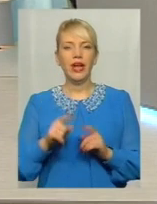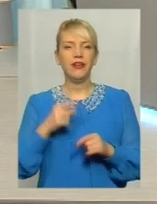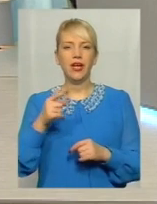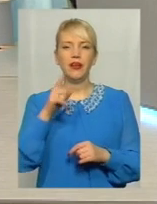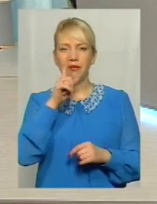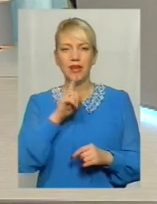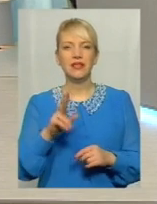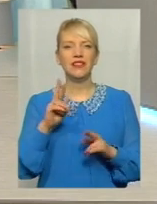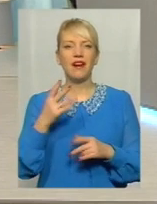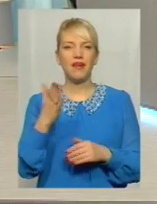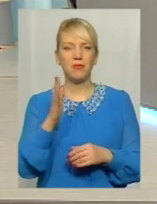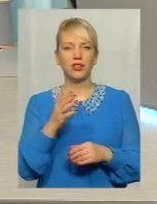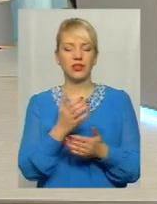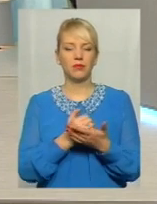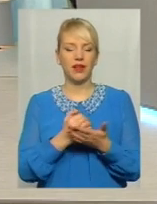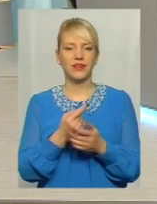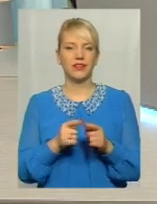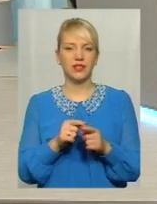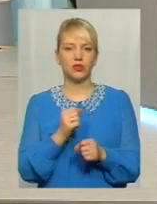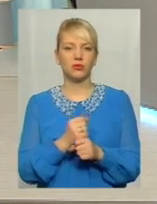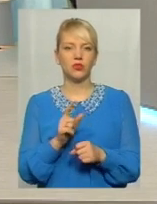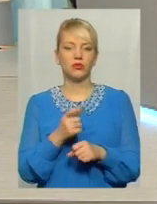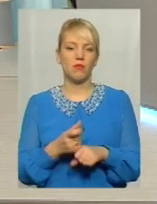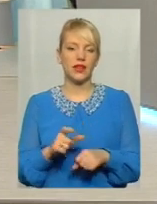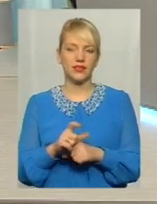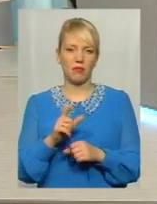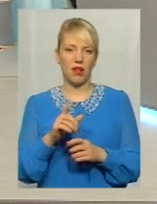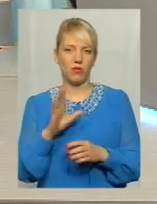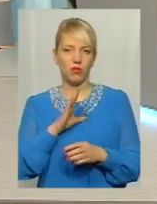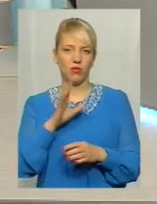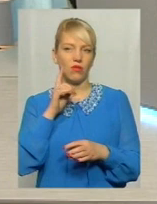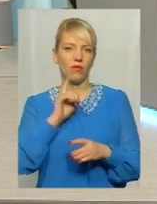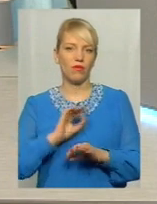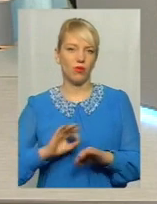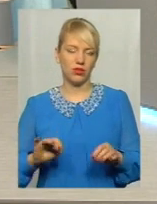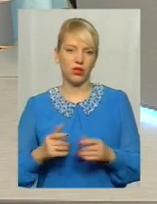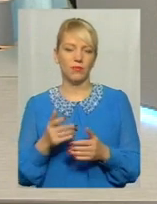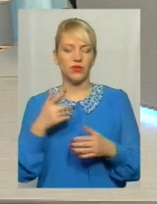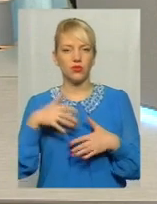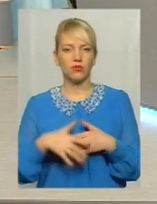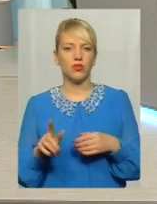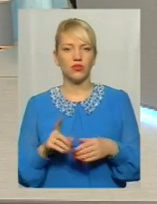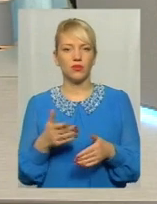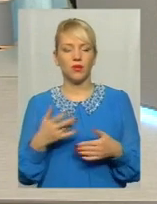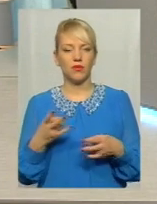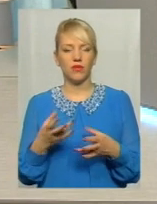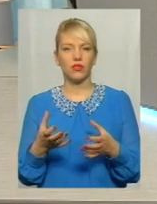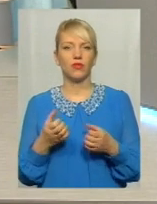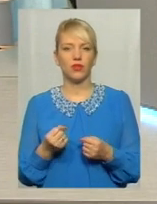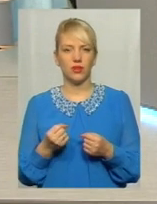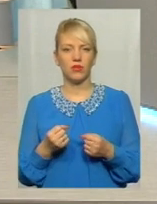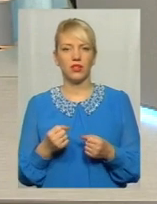ви збираєтесь це робити так, щоб це було максимально комфортно? Зрозуміло, що ми маємо отримувати зворотню реакцію від